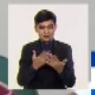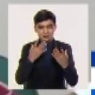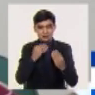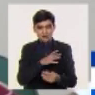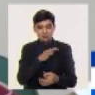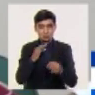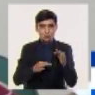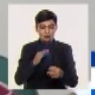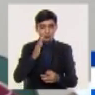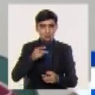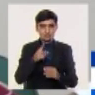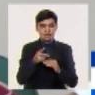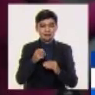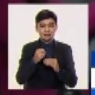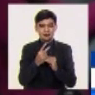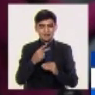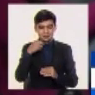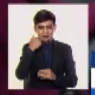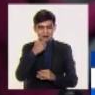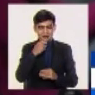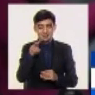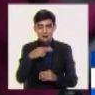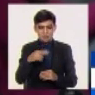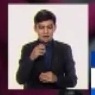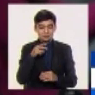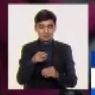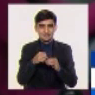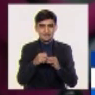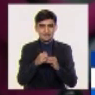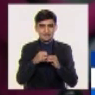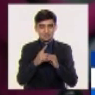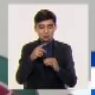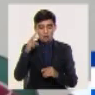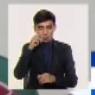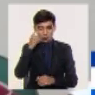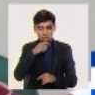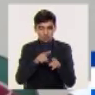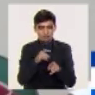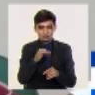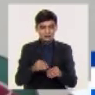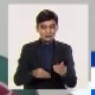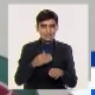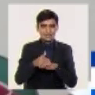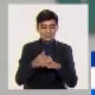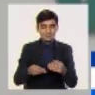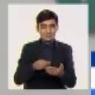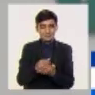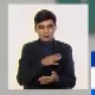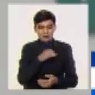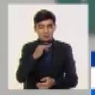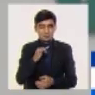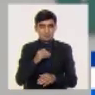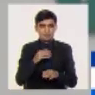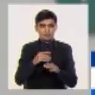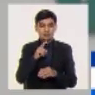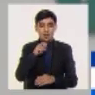экс-банкиром длится с 12 декабря 2019 года. Жумарт Иртаев и его сообщники подозреваются в выдаче кредитов под несуществующее